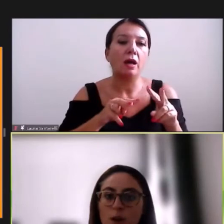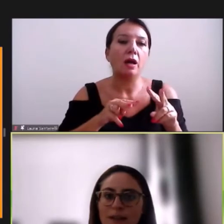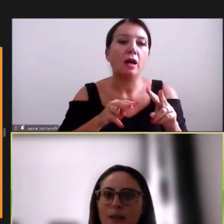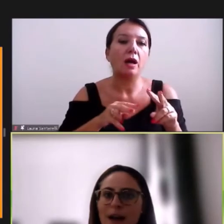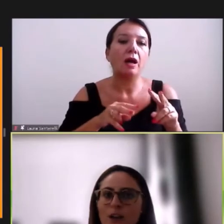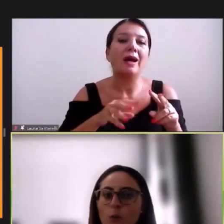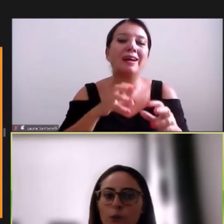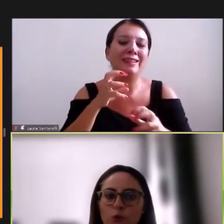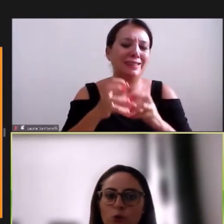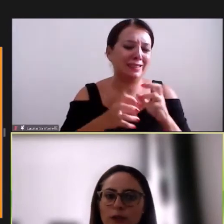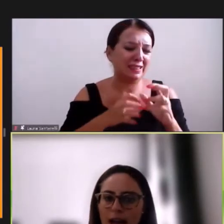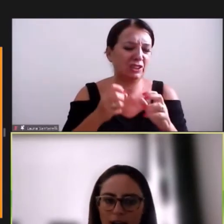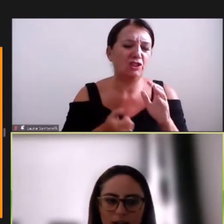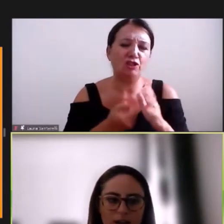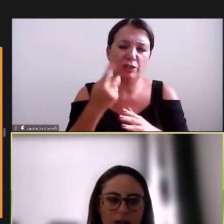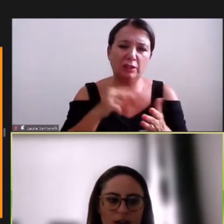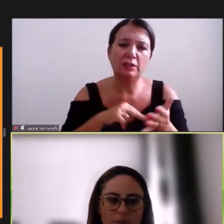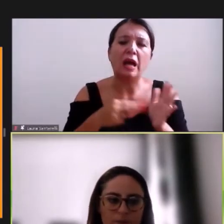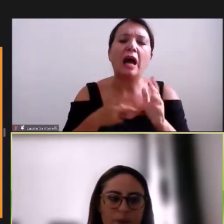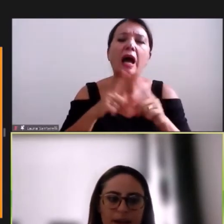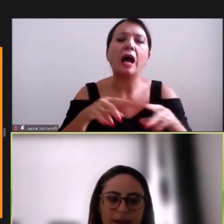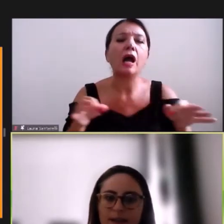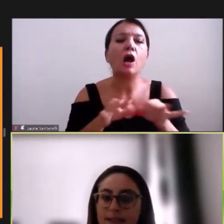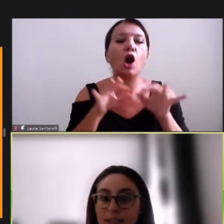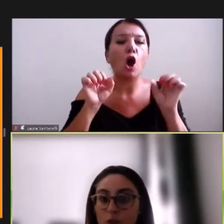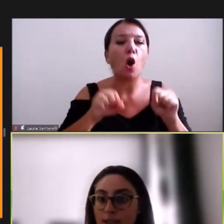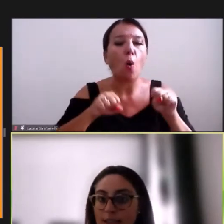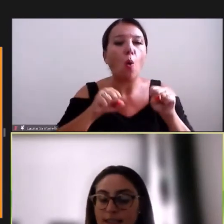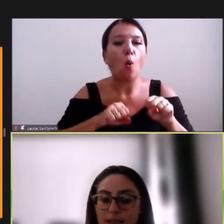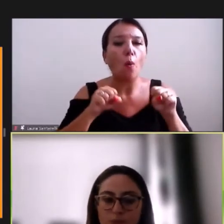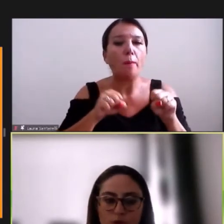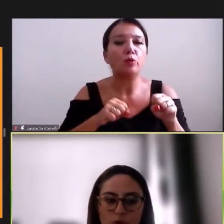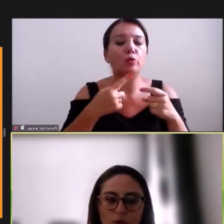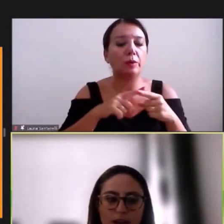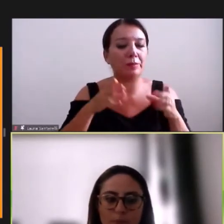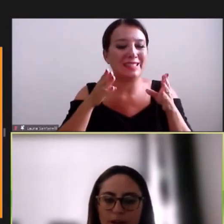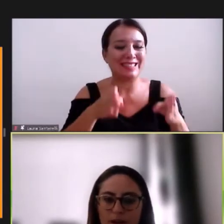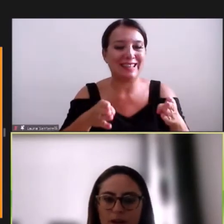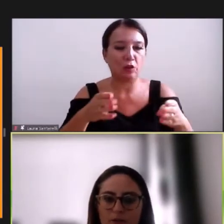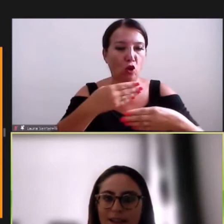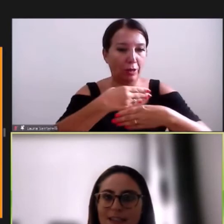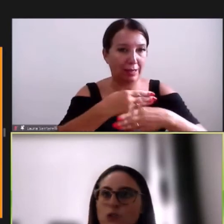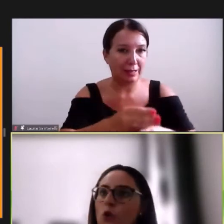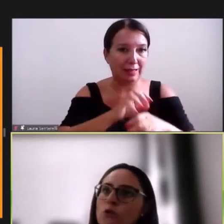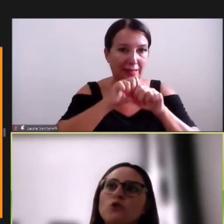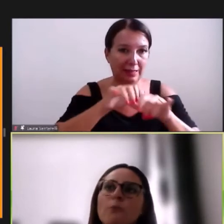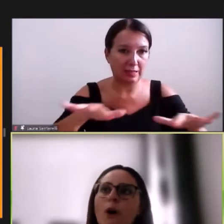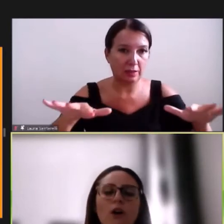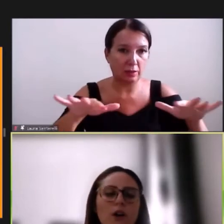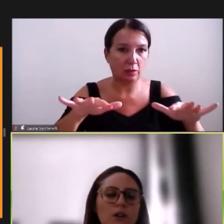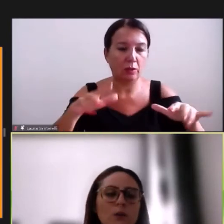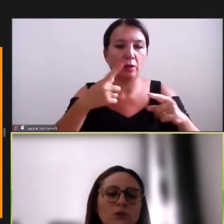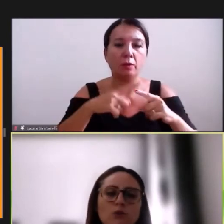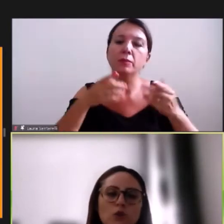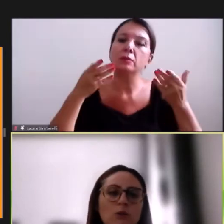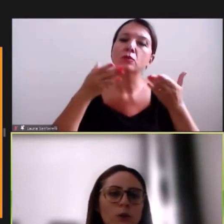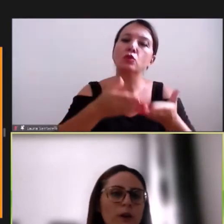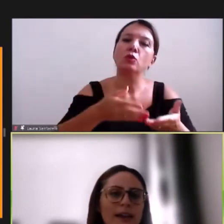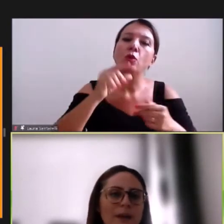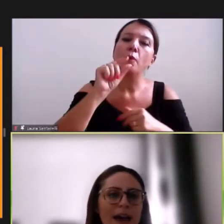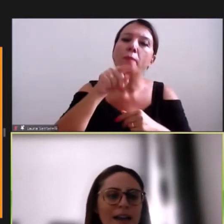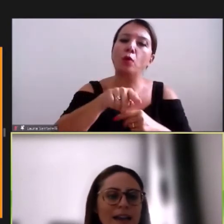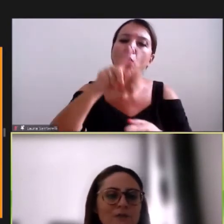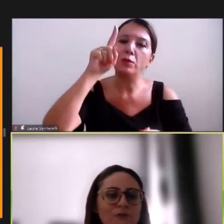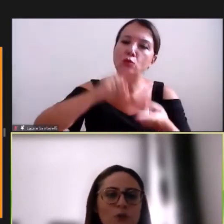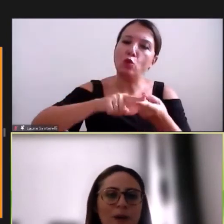criticità sicuramente, ma le opportunità per il settore della distribuzione per venire in soccorso un po' di questo